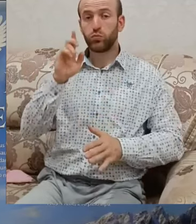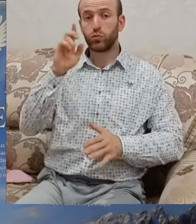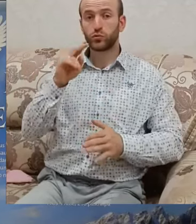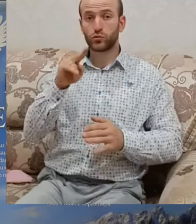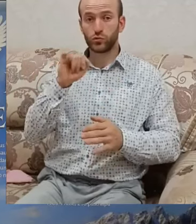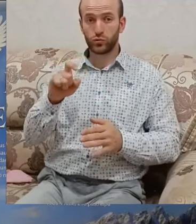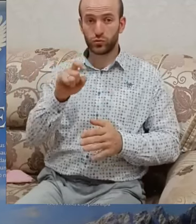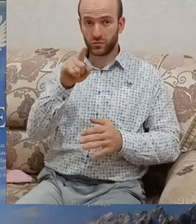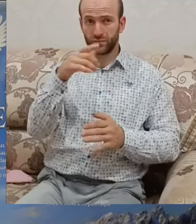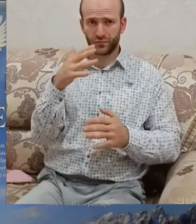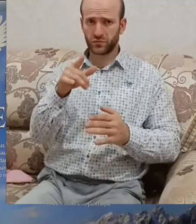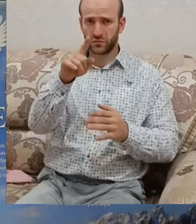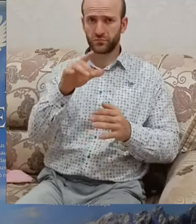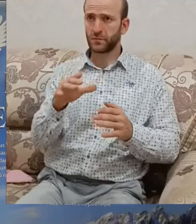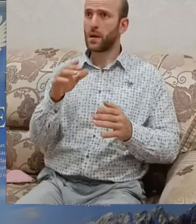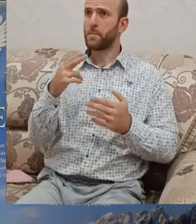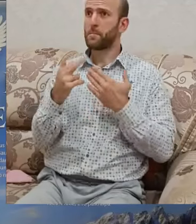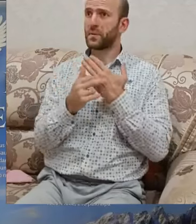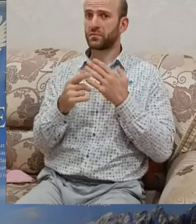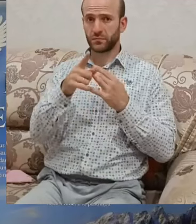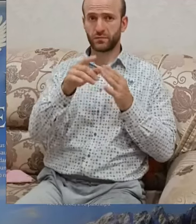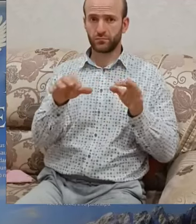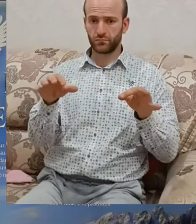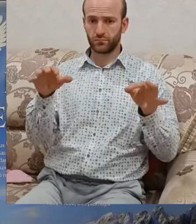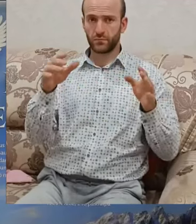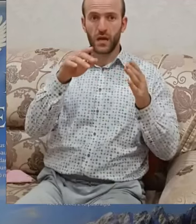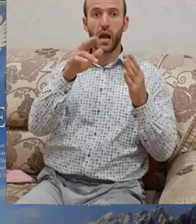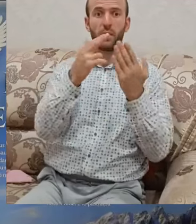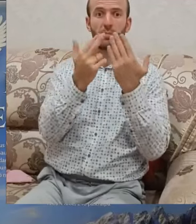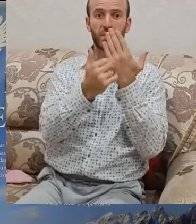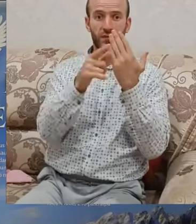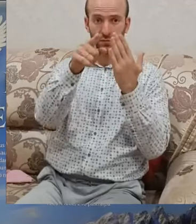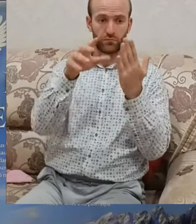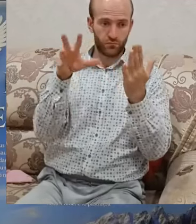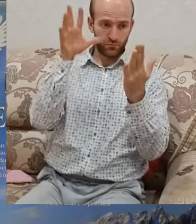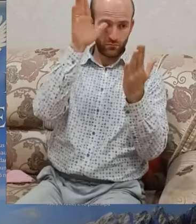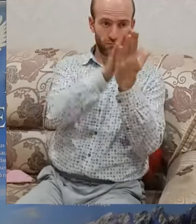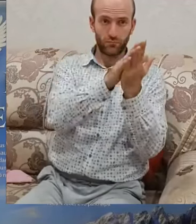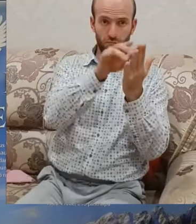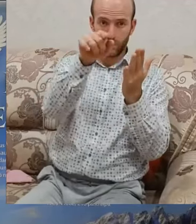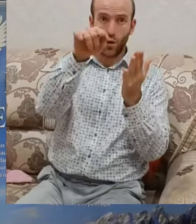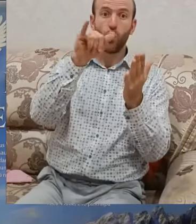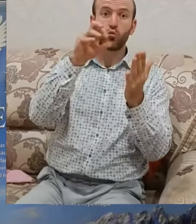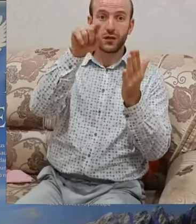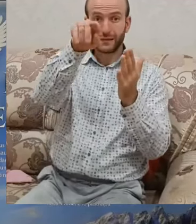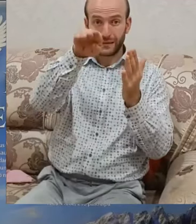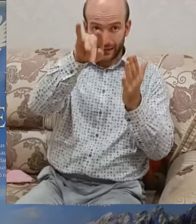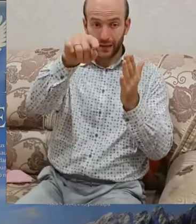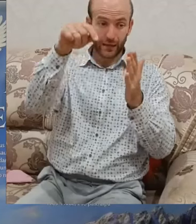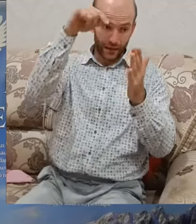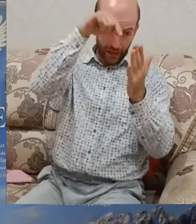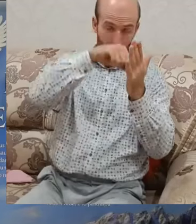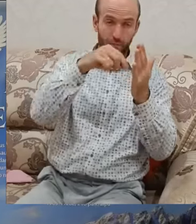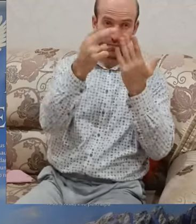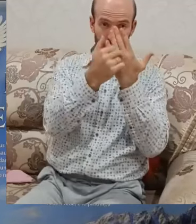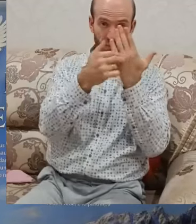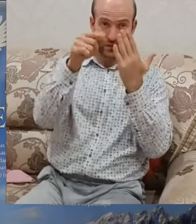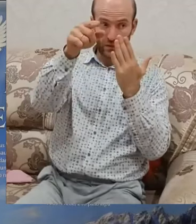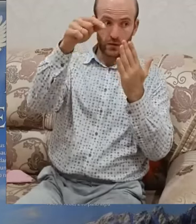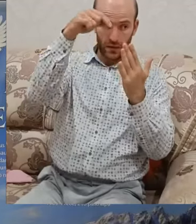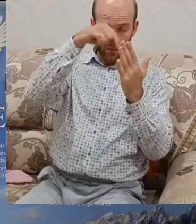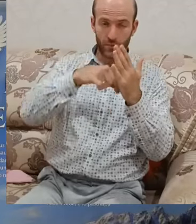Библии. Tai neįsivaizduojamas dalykas, tai realus dalykas. Это mes įvaizduojamą vieš, но это реальная вещь. Dievas sakė Ezechieliui.